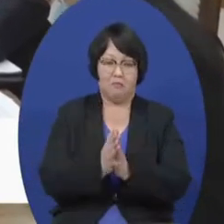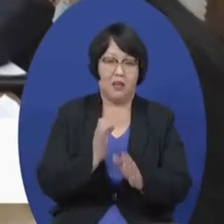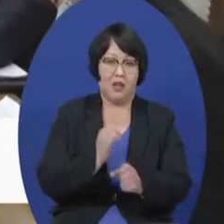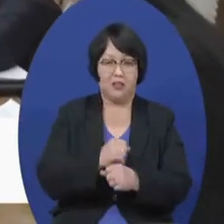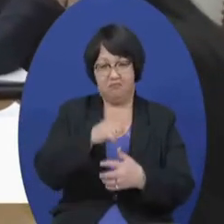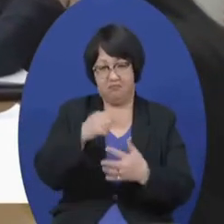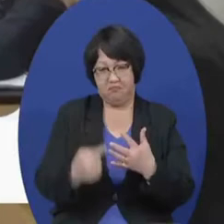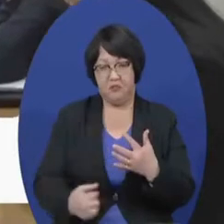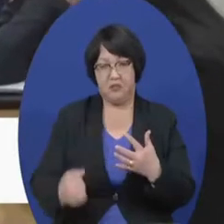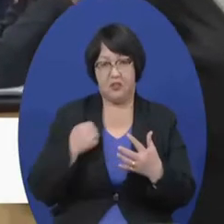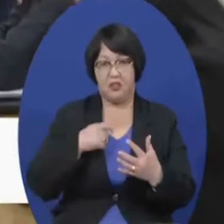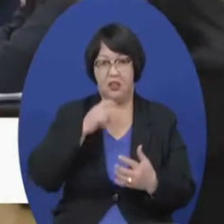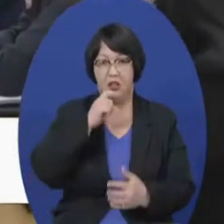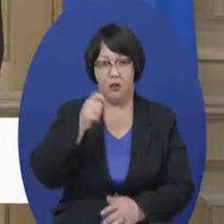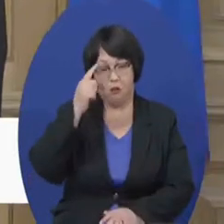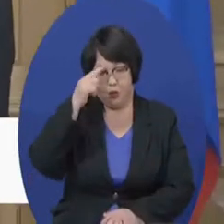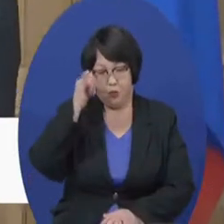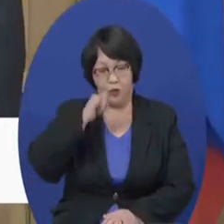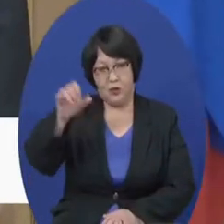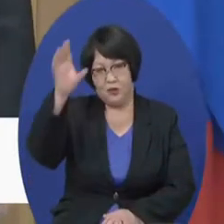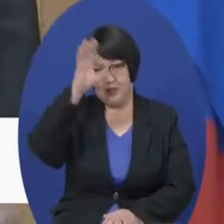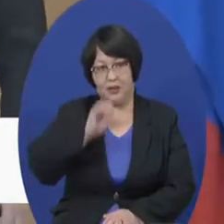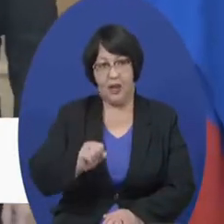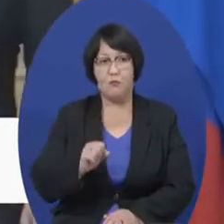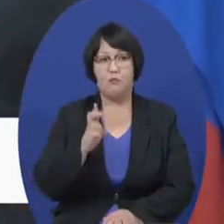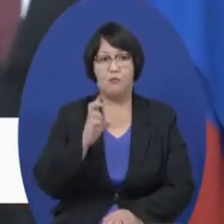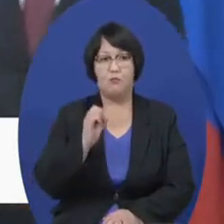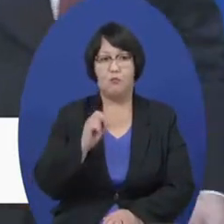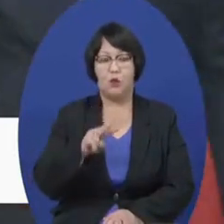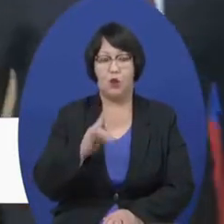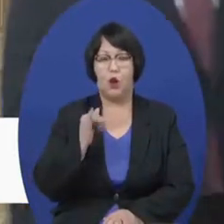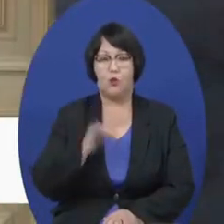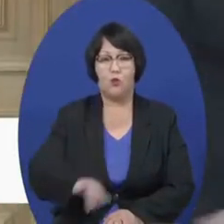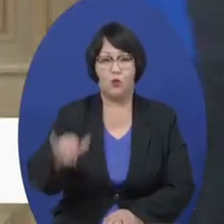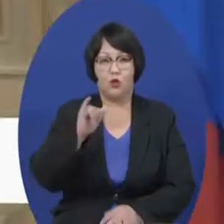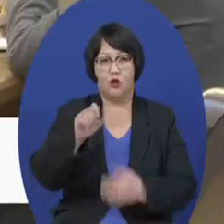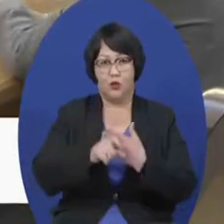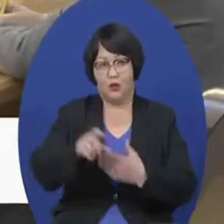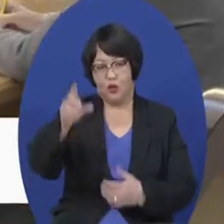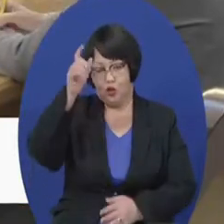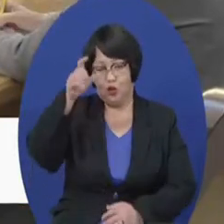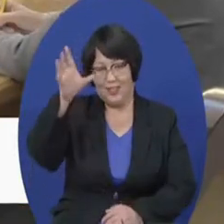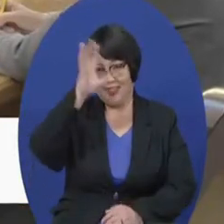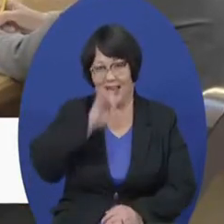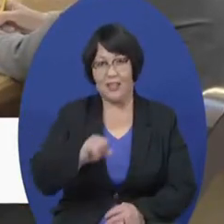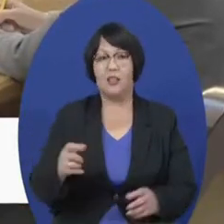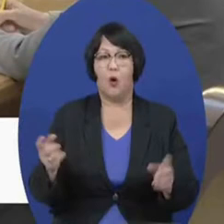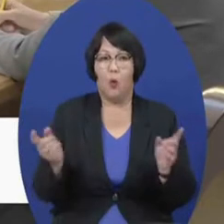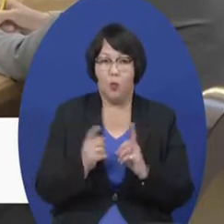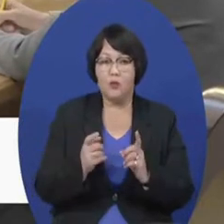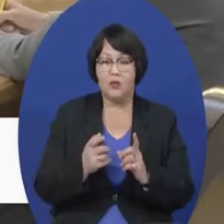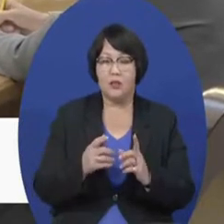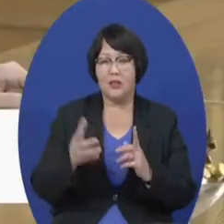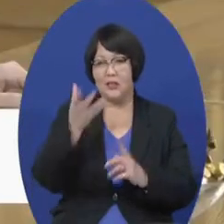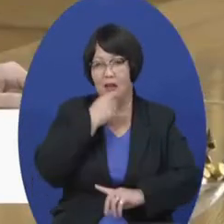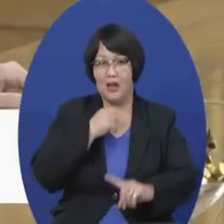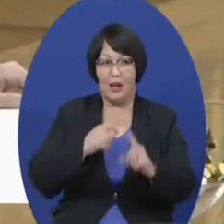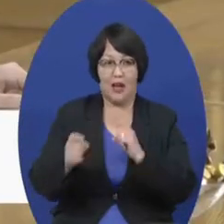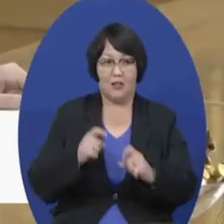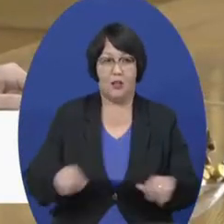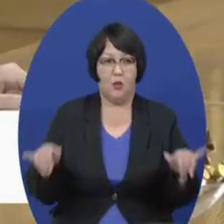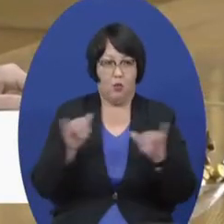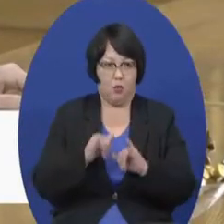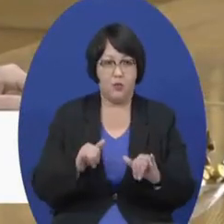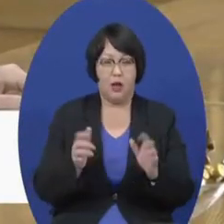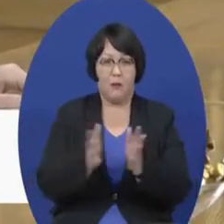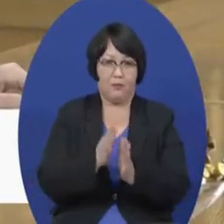Мерлин тэмдэглэжээ. Монгол улсын ерөнхий сайд оюун эрдэнэ мөн Бүгд Найрамдах Белорусс улсын элчин сайд Чипур Ноёг хүлээн авч уулзсан. Уламжлалт, найрсаг харилцаатай хоёр